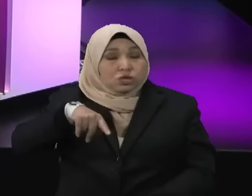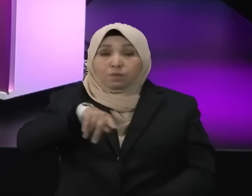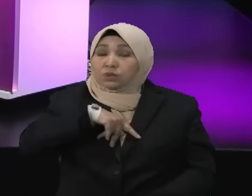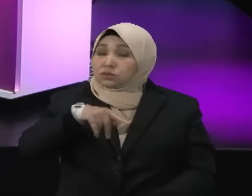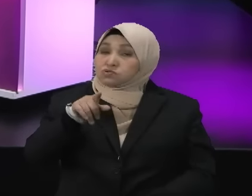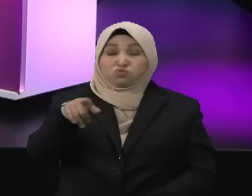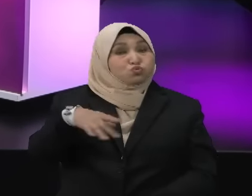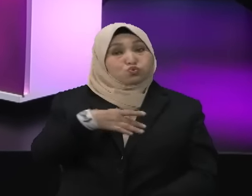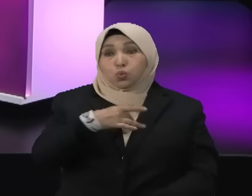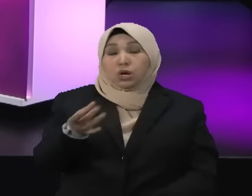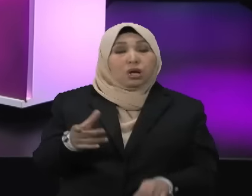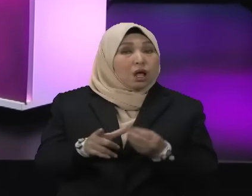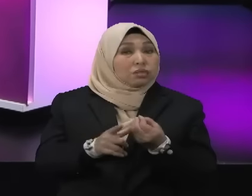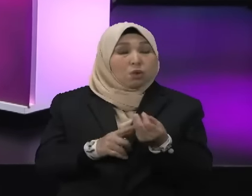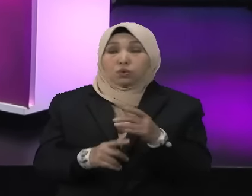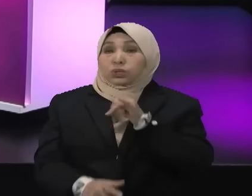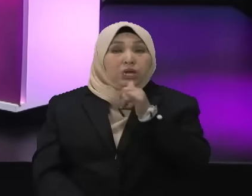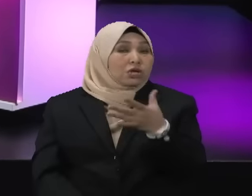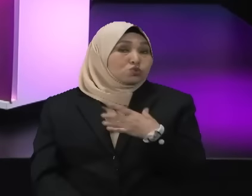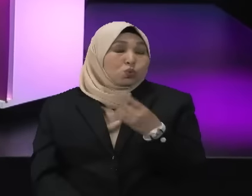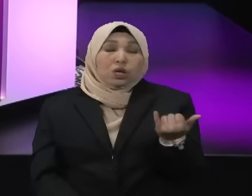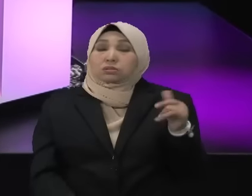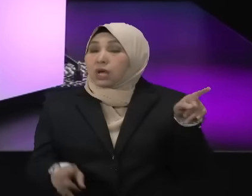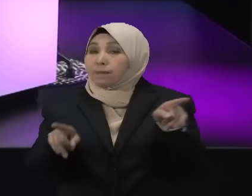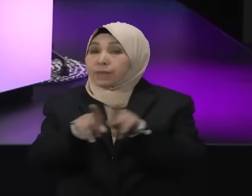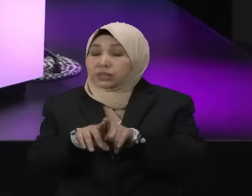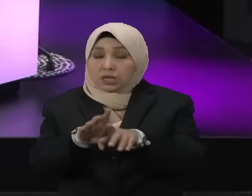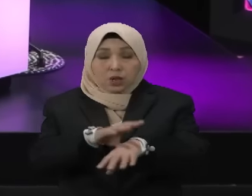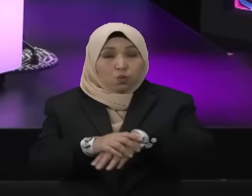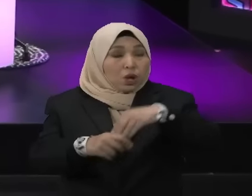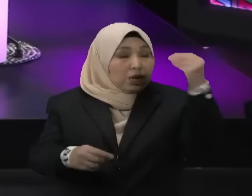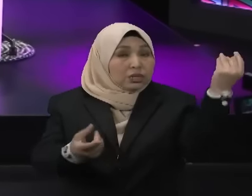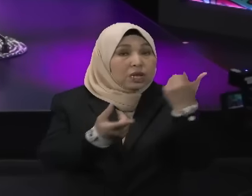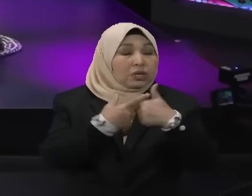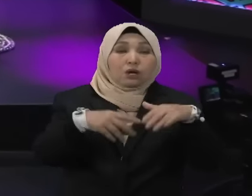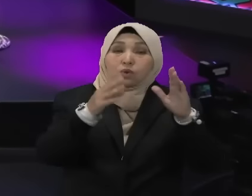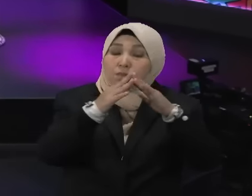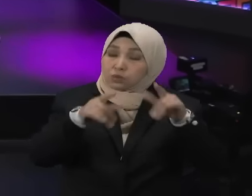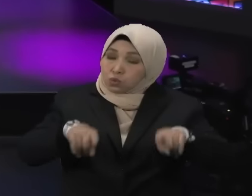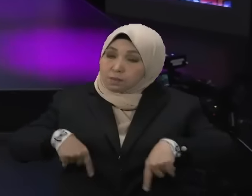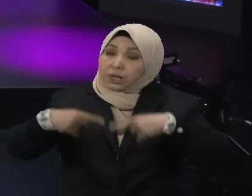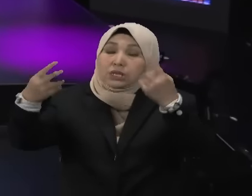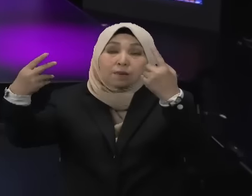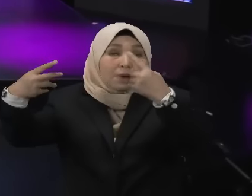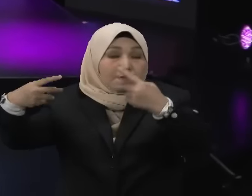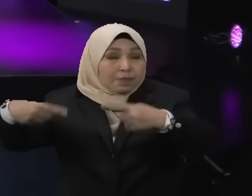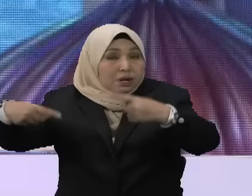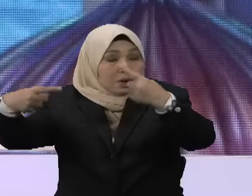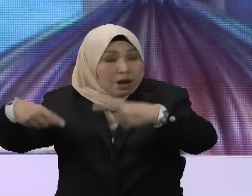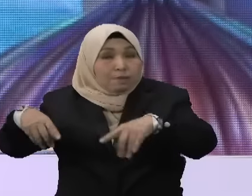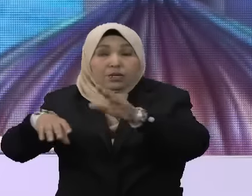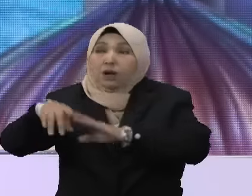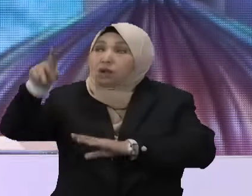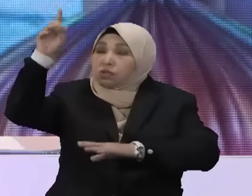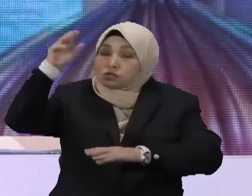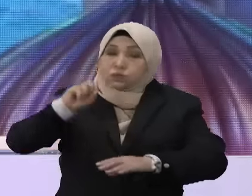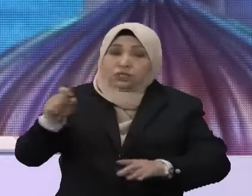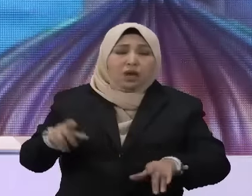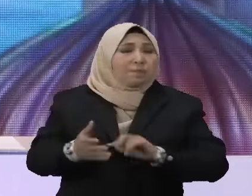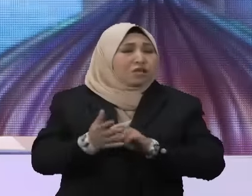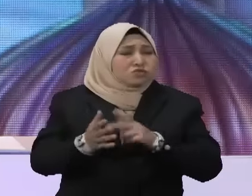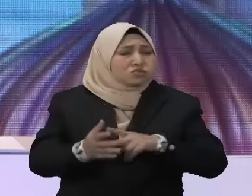suka ataupun tidak suka, begitu jugalah kamu dikeluarkan daripada rumah untuk pergi berperang kepada Allah SWT. Maksudnya Allah